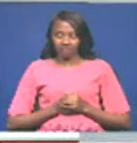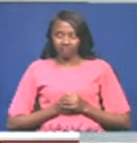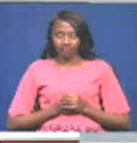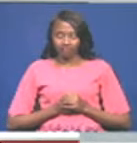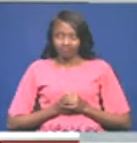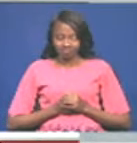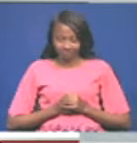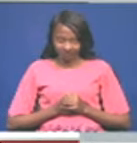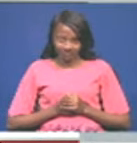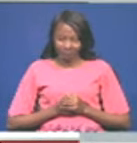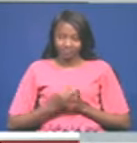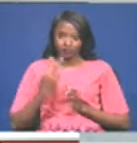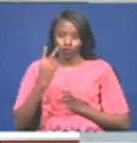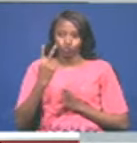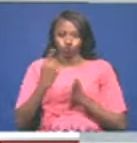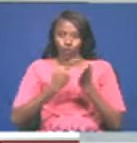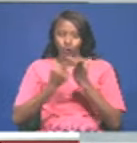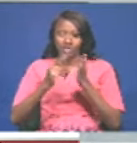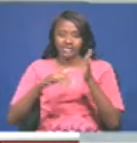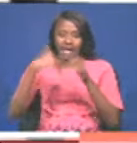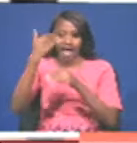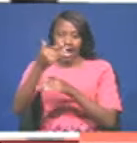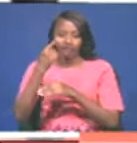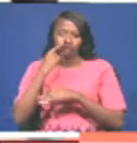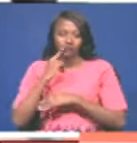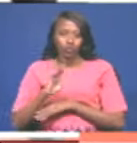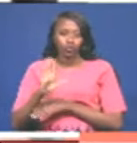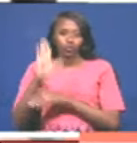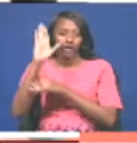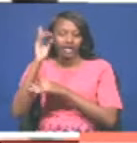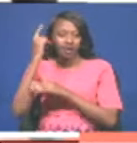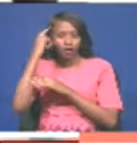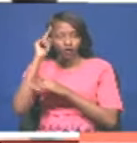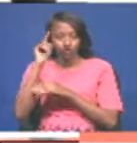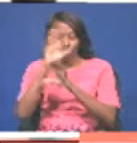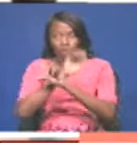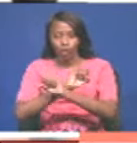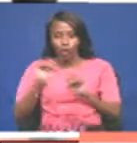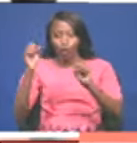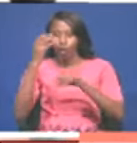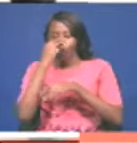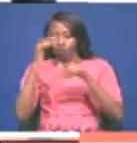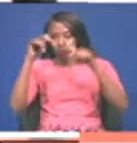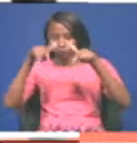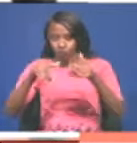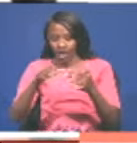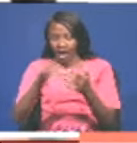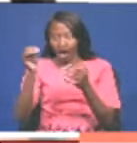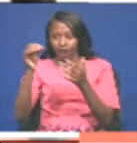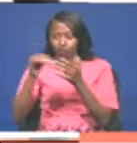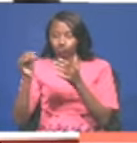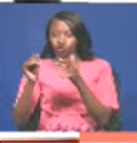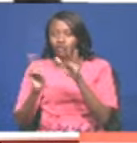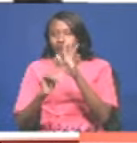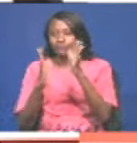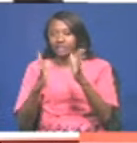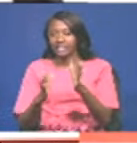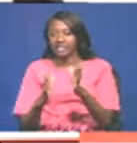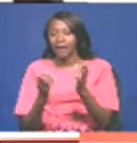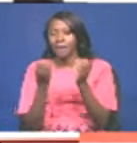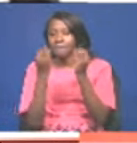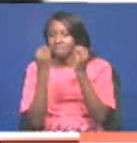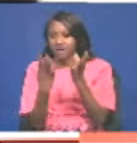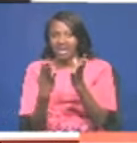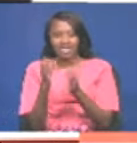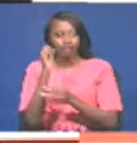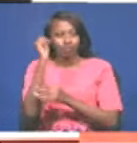Majuma mawili baada ya kuapishwa, Rais William Ruto leo umetangaza majina ya mawaziri wapya, wengi wao wakiwa wanasiasa. Miongoni mwa wale